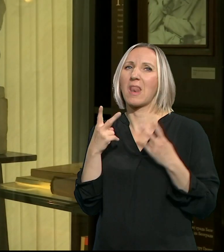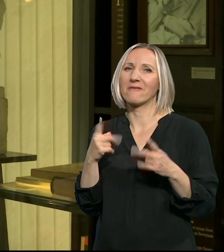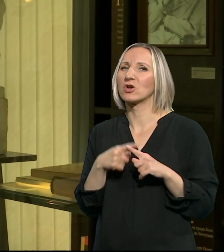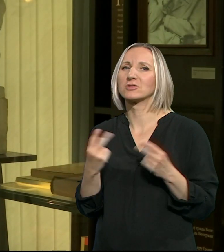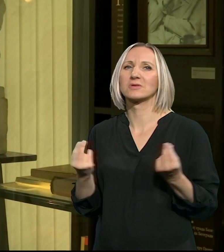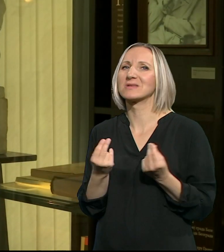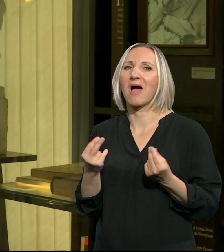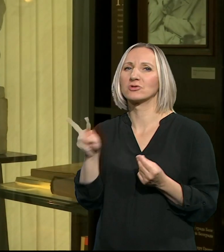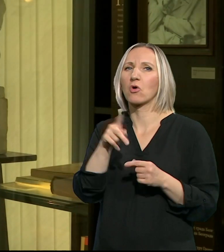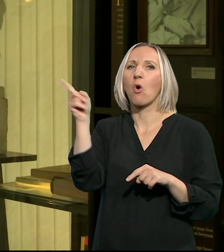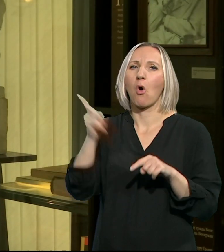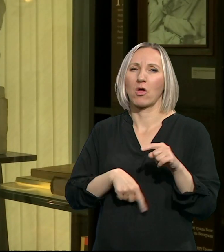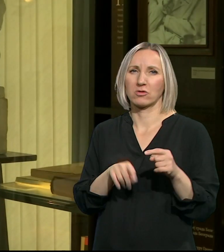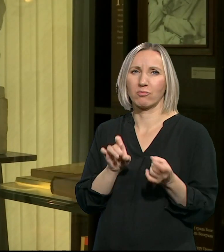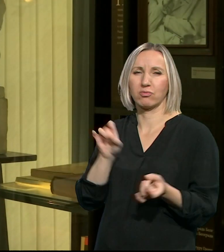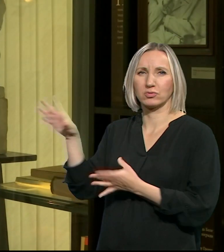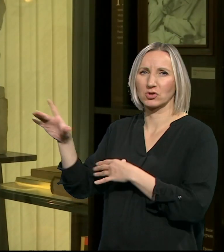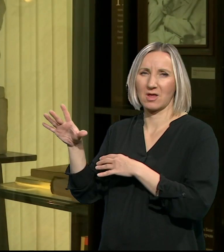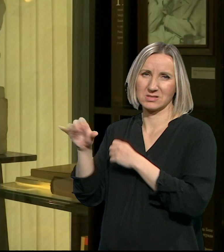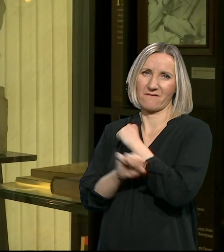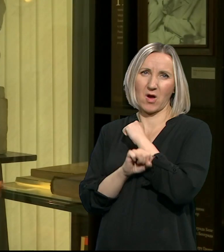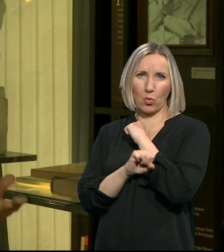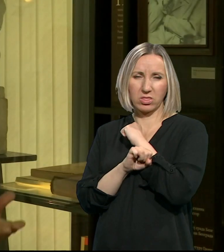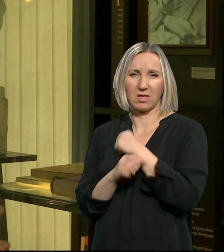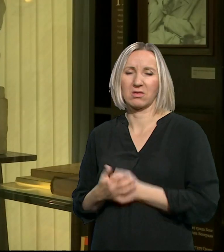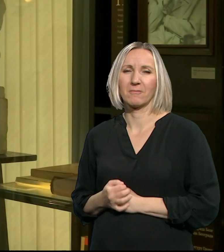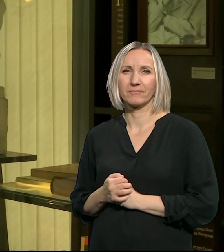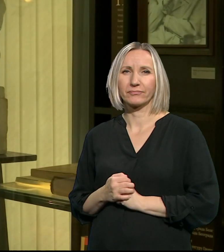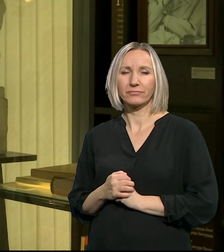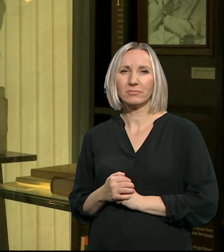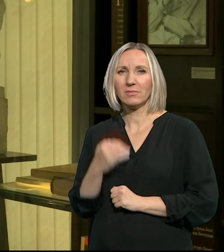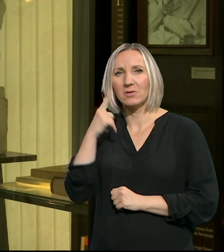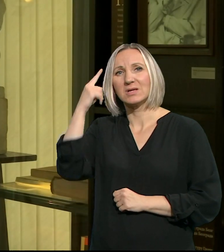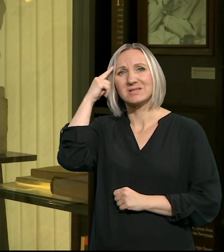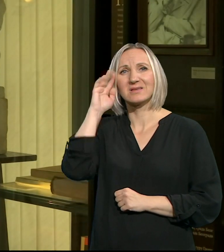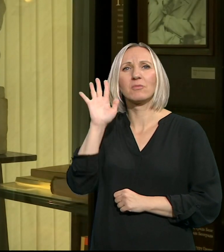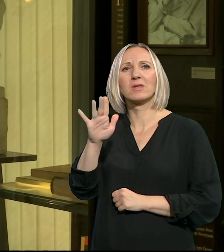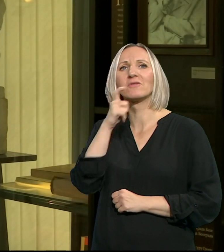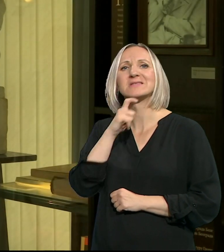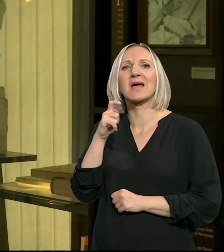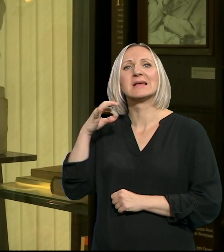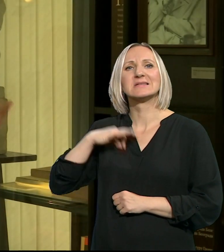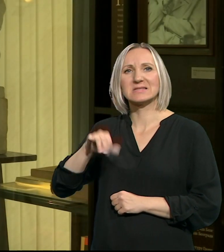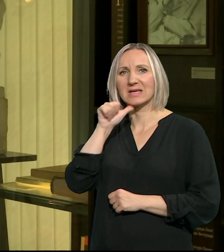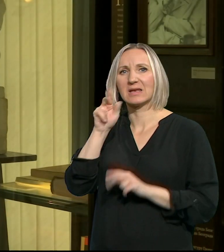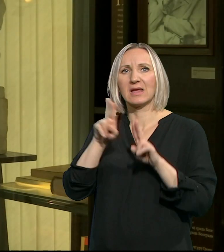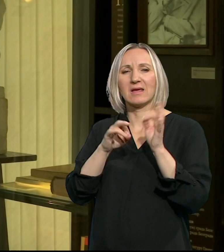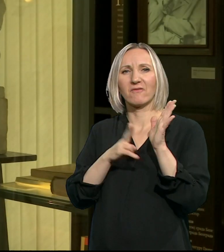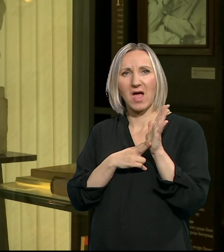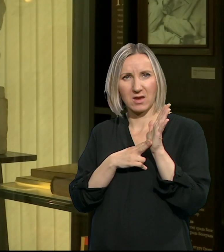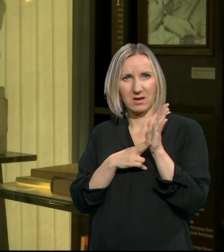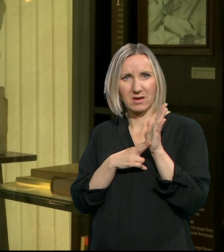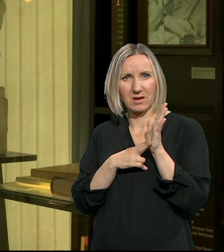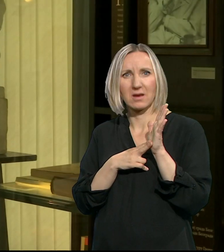razloga zašto su oni udaljeni sa fakulteta. Ako se prisetimo i da je njihov stariji sin, Ivan, odnosno Vanja mu je